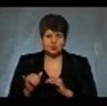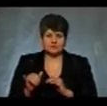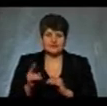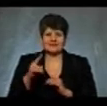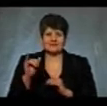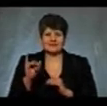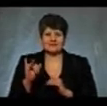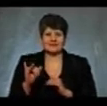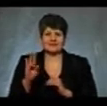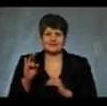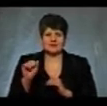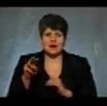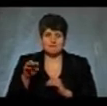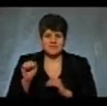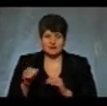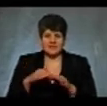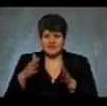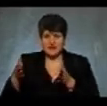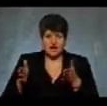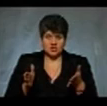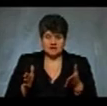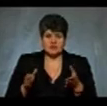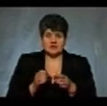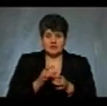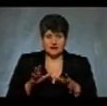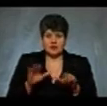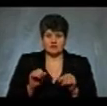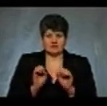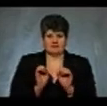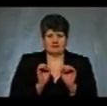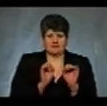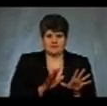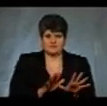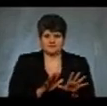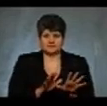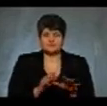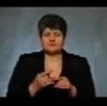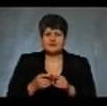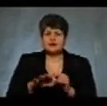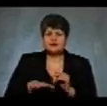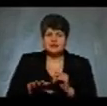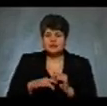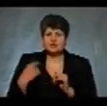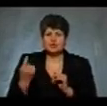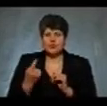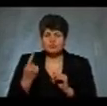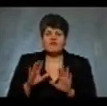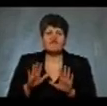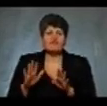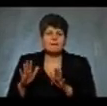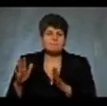динаміт і ящик з гранатами, потім через декілька днів їх підкинули, ці боєприпаси. Тобто на території області